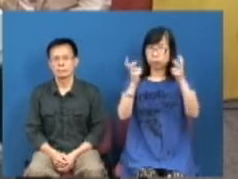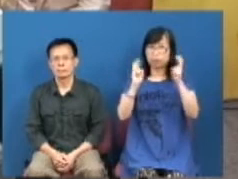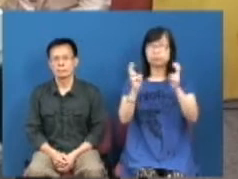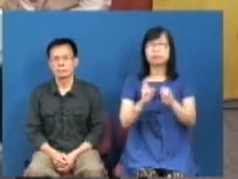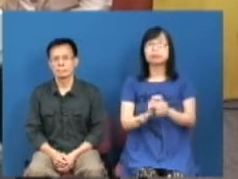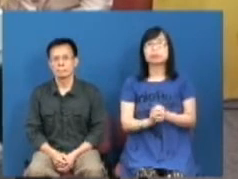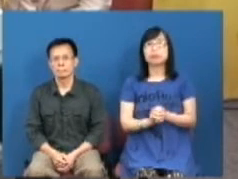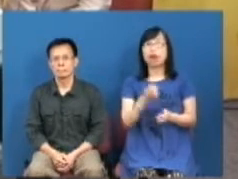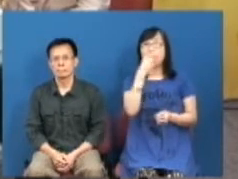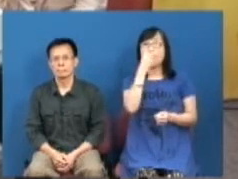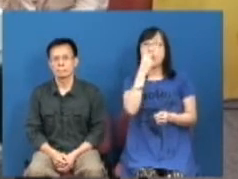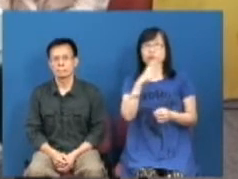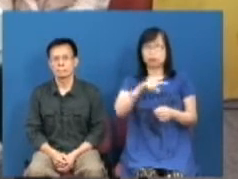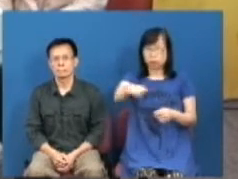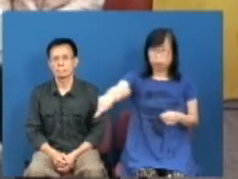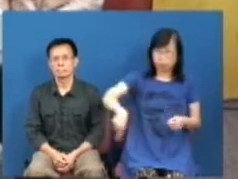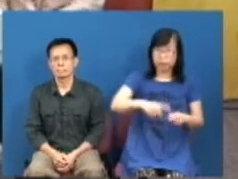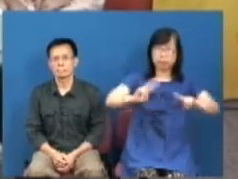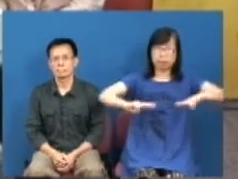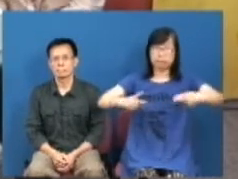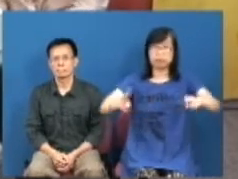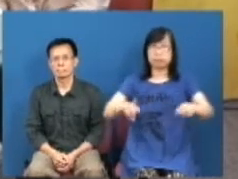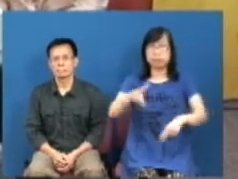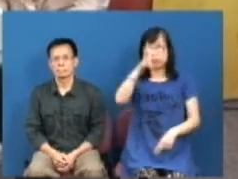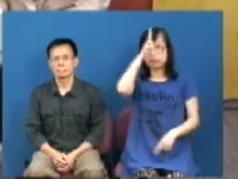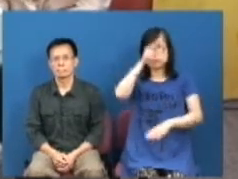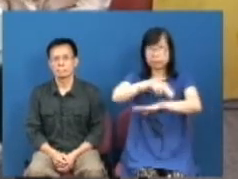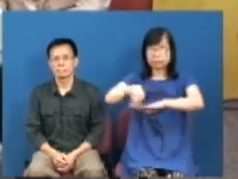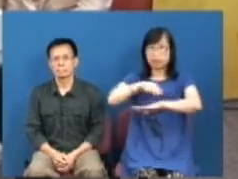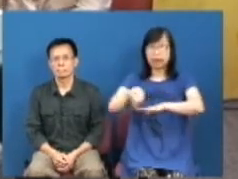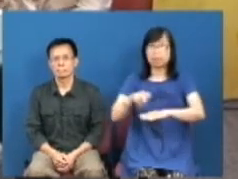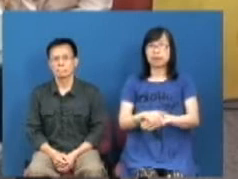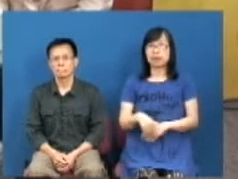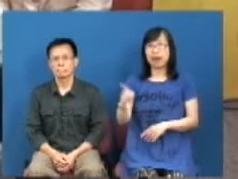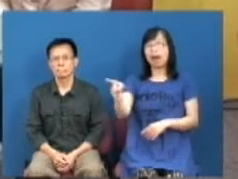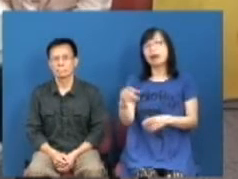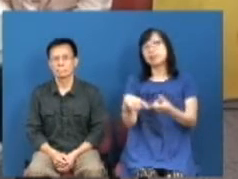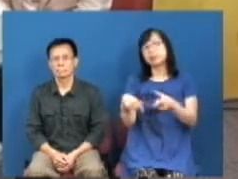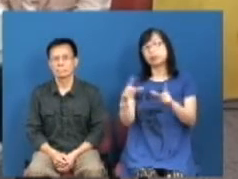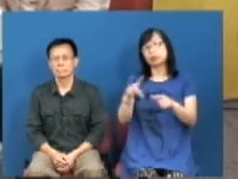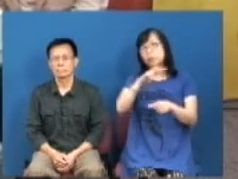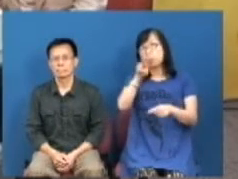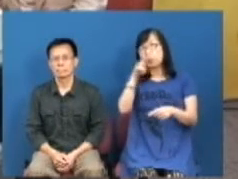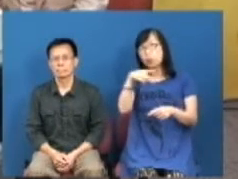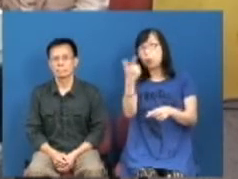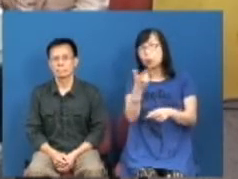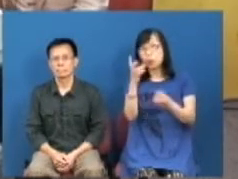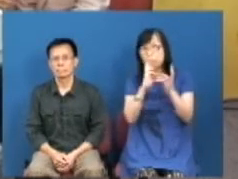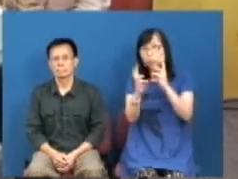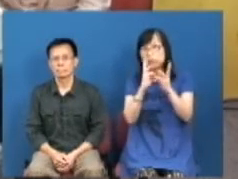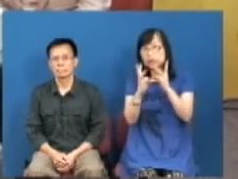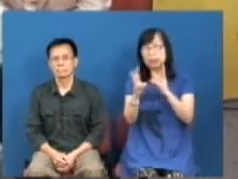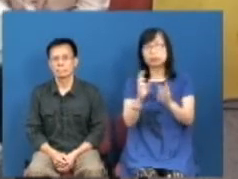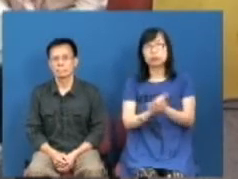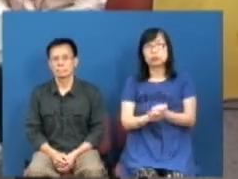就想講香港土地嘅發展政策。咁其實阿志遠咧，你就即係搜集咗好多資料嘅。咁首先